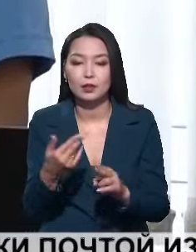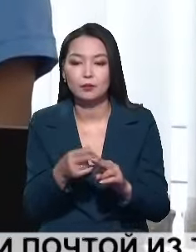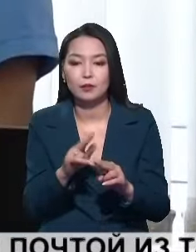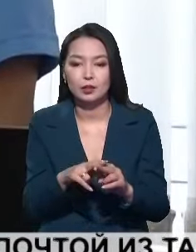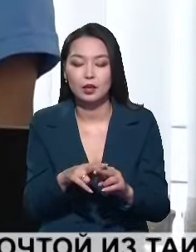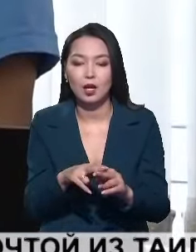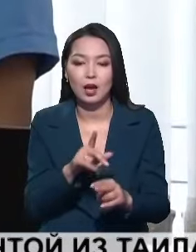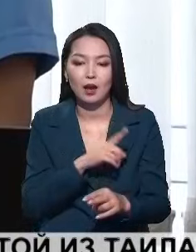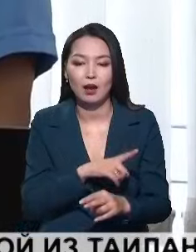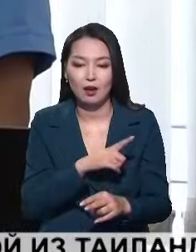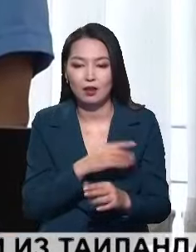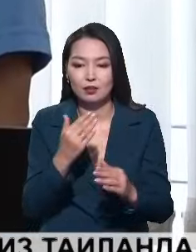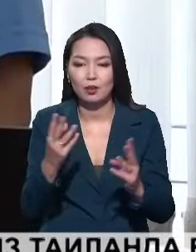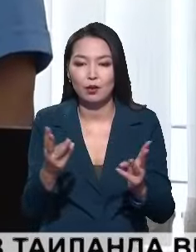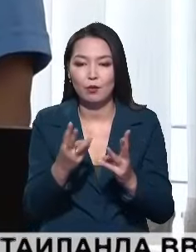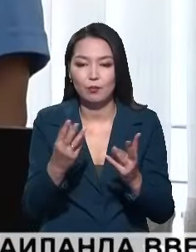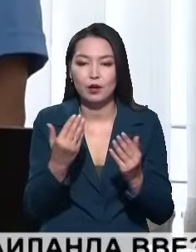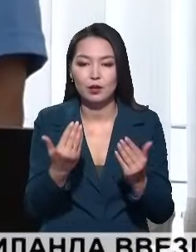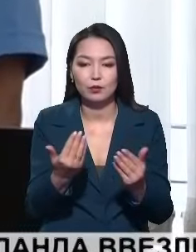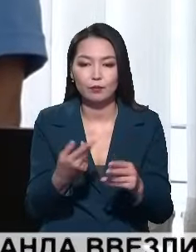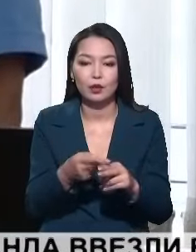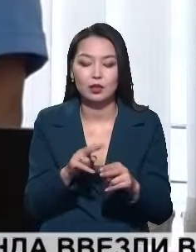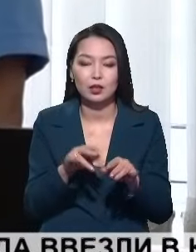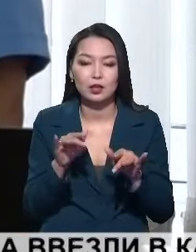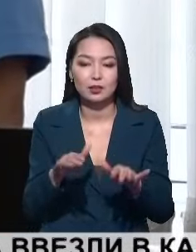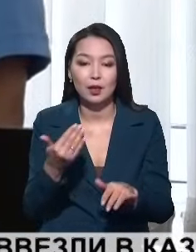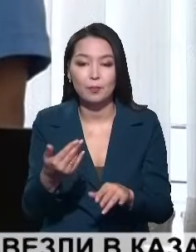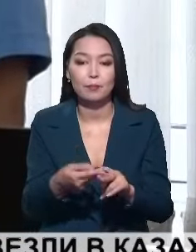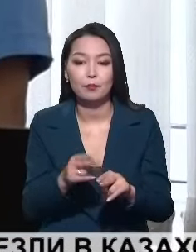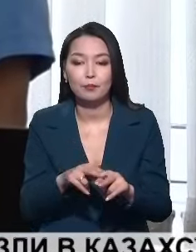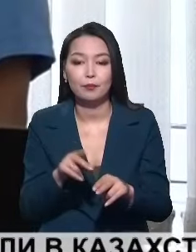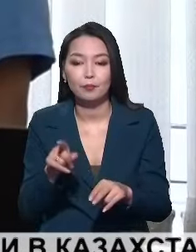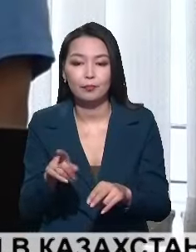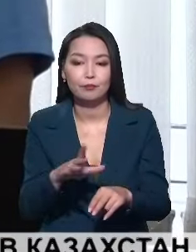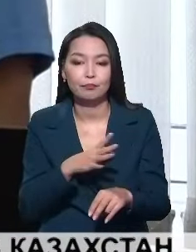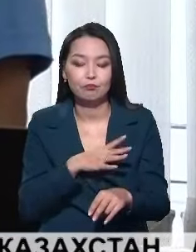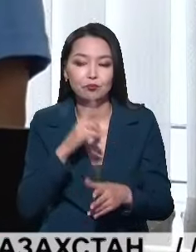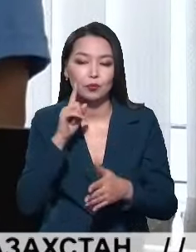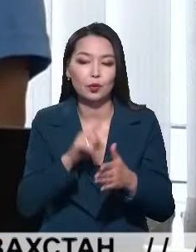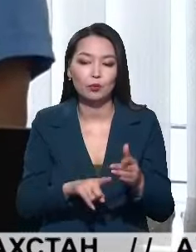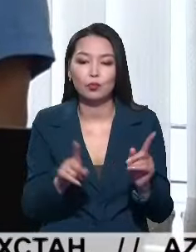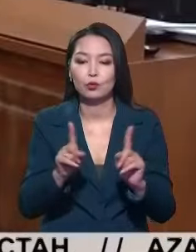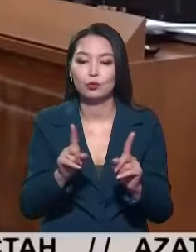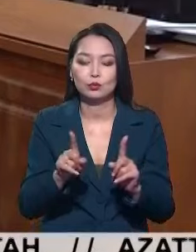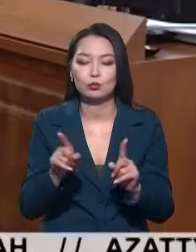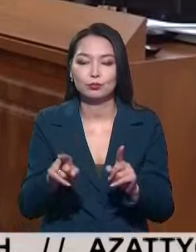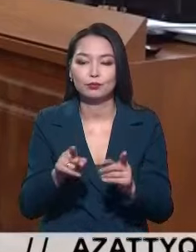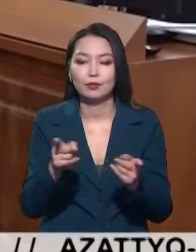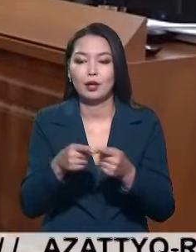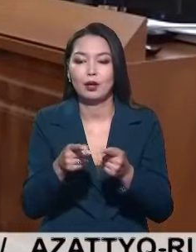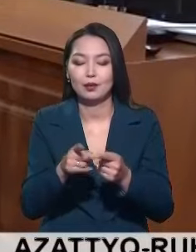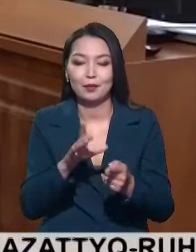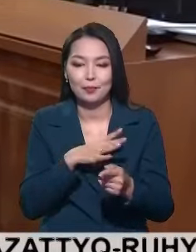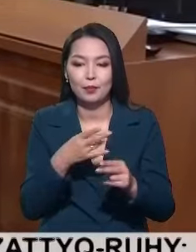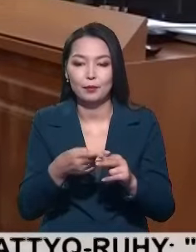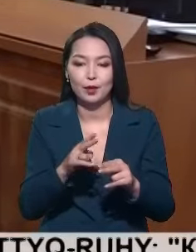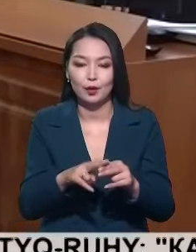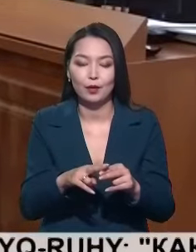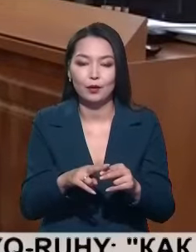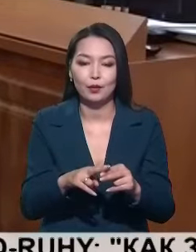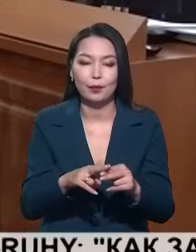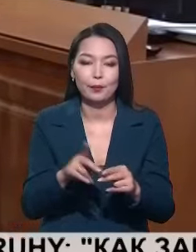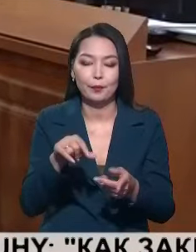опасных последствий, однако без достаточно тому оснований самонадеянно рассчитывает на предотвращение этих последствий. Перед вынесением приговора суду